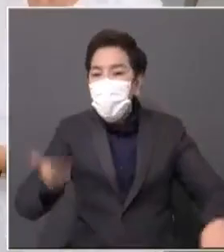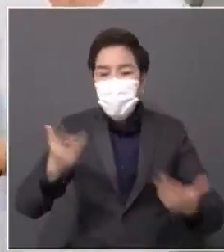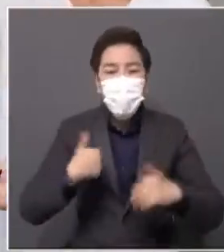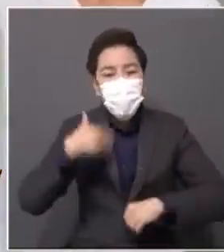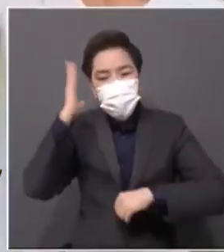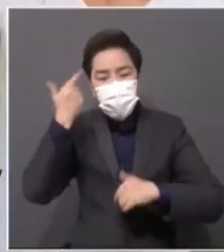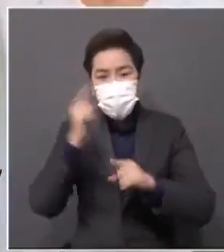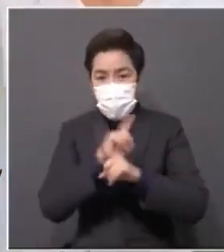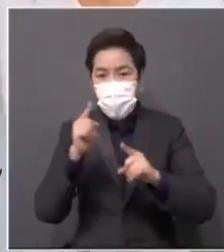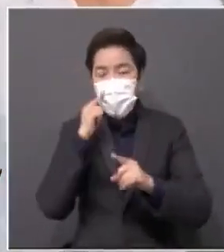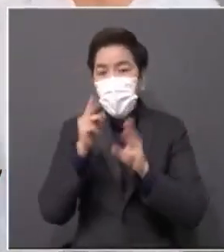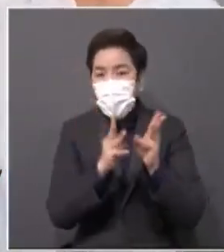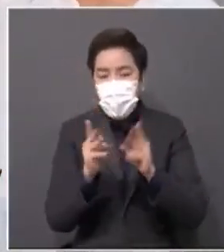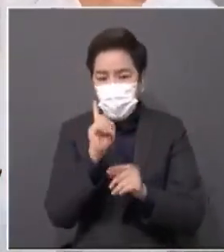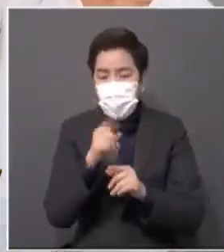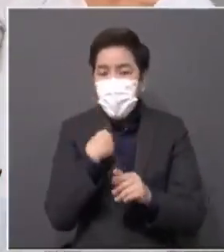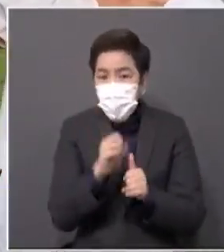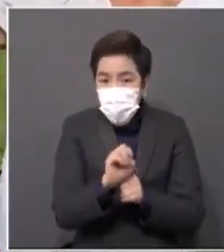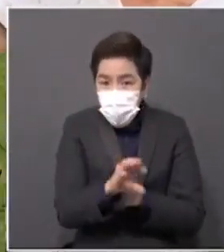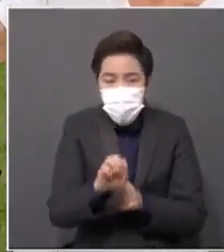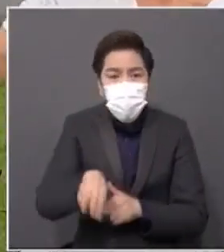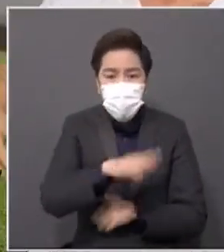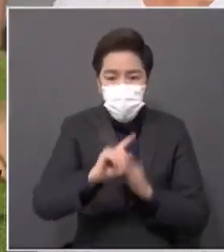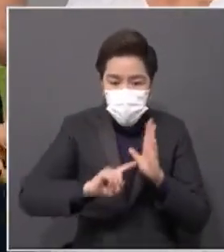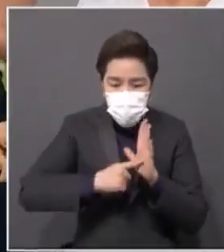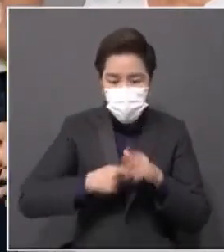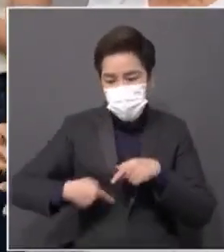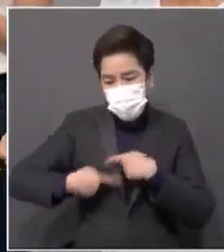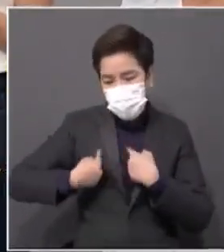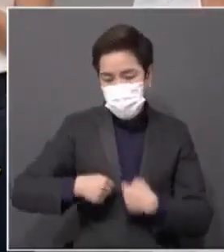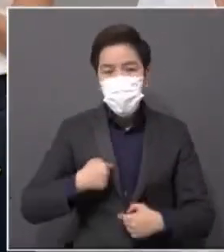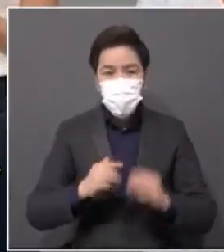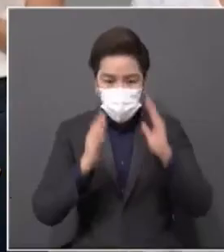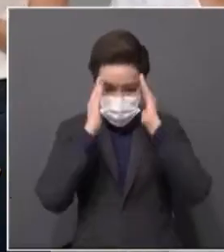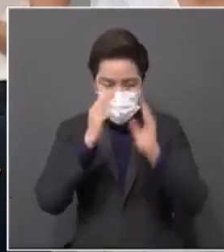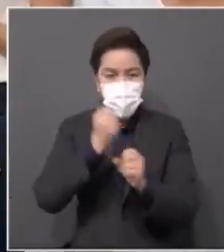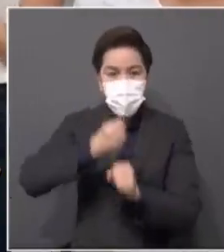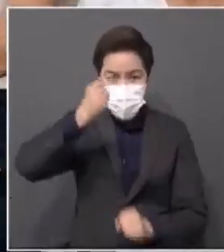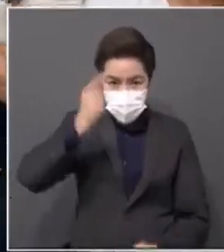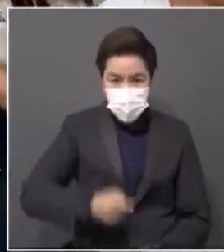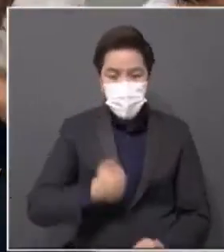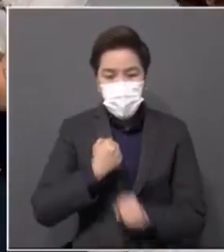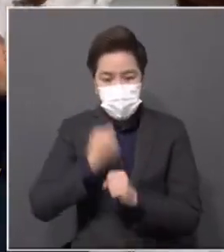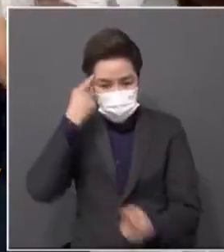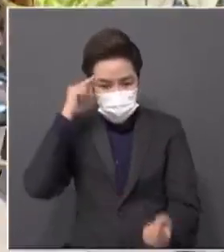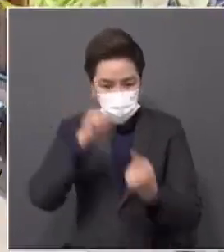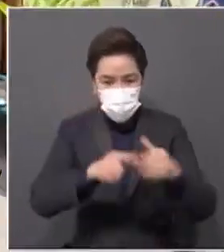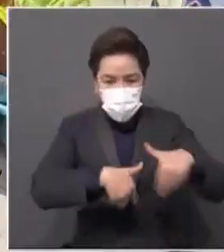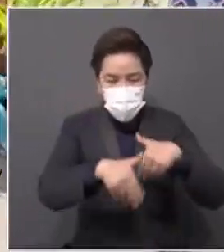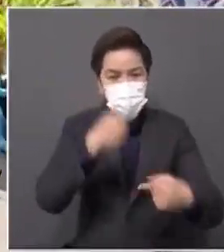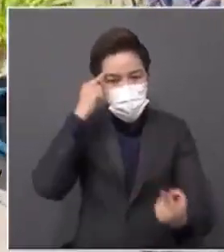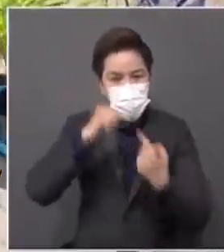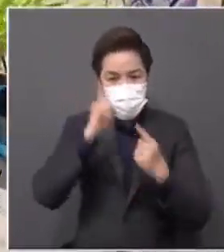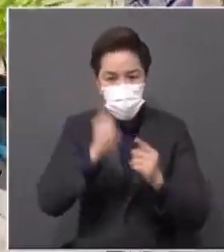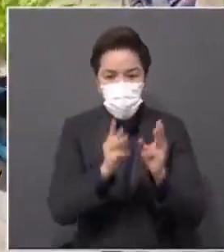ภายใต้กรอบที่ได้แนะนำไปก็คือให้เริ่มต้นจากจิตใจที่มีความตั้งใจจริงในการทำเพื่อส่วนรวมเป็น